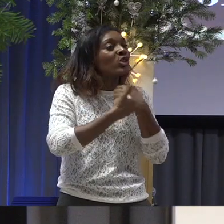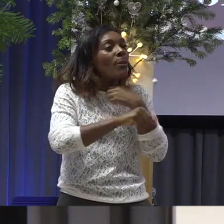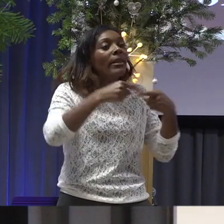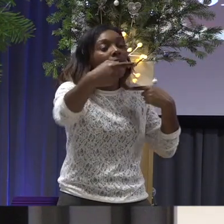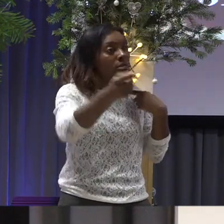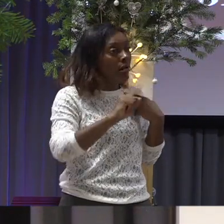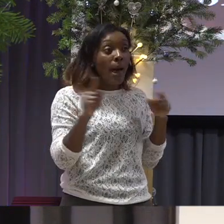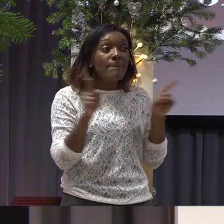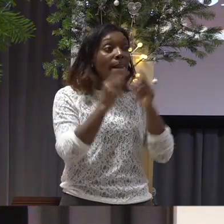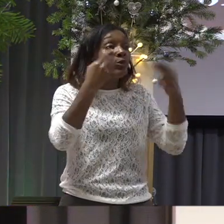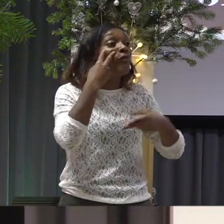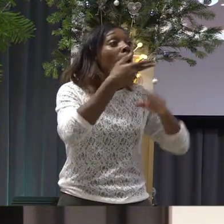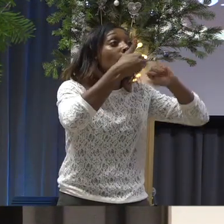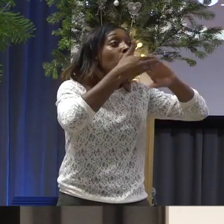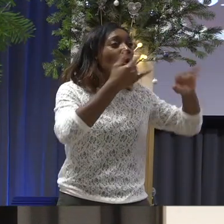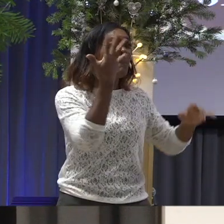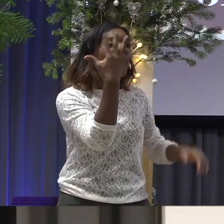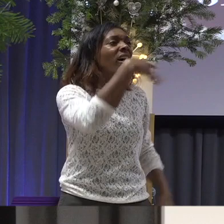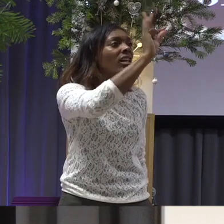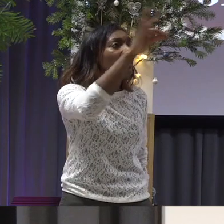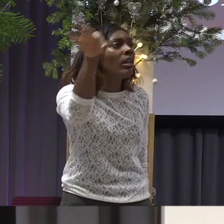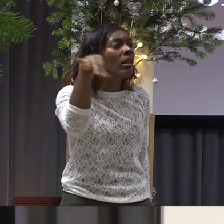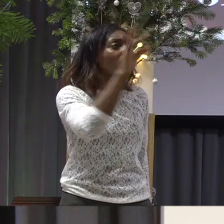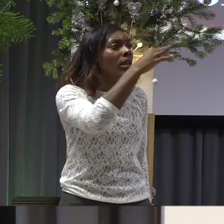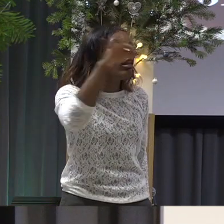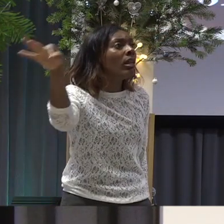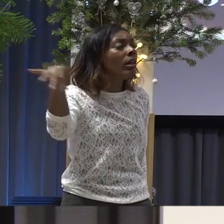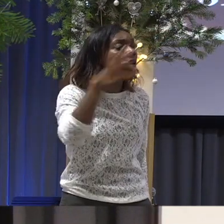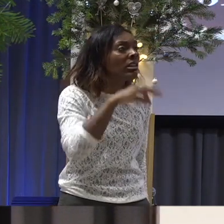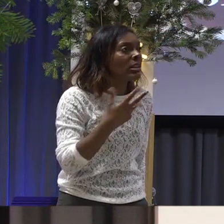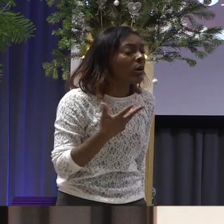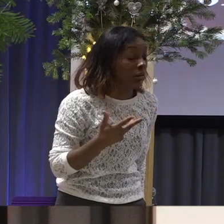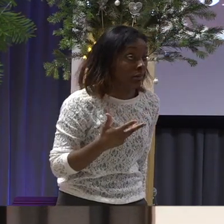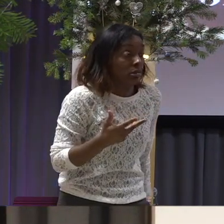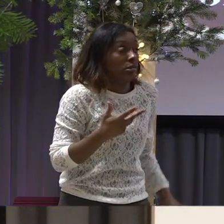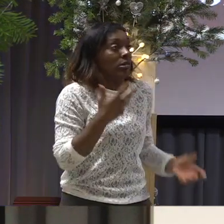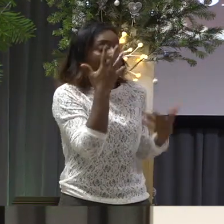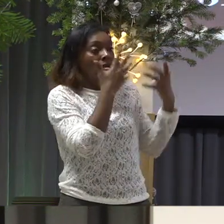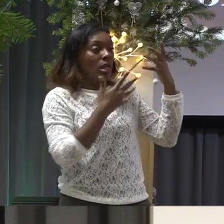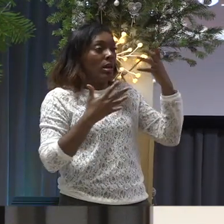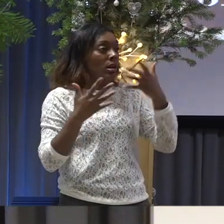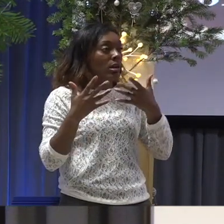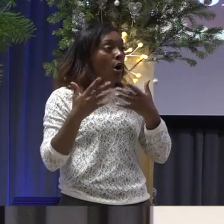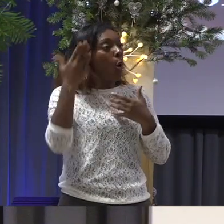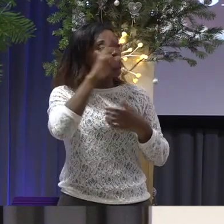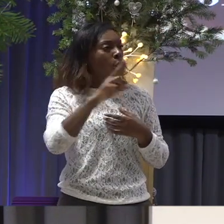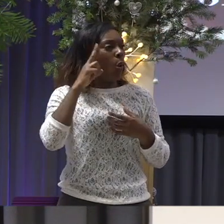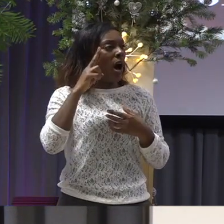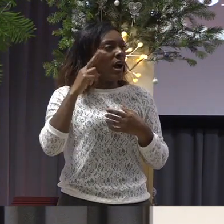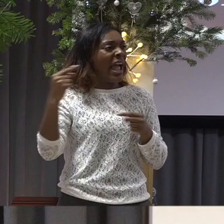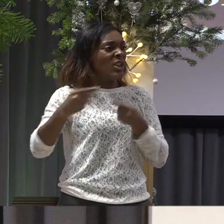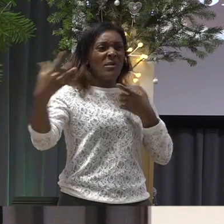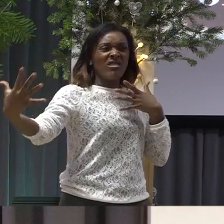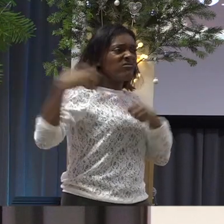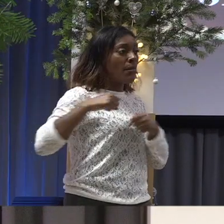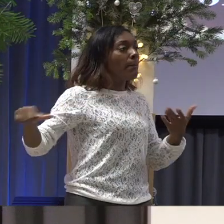nuit. Pourquoi? Parce que cet homme, peut-être qu'au moment où il allait commander encore des dieux à venir dans son salon, Dieu lui laissait le